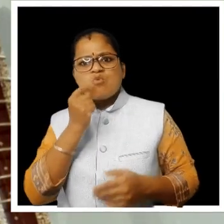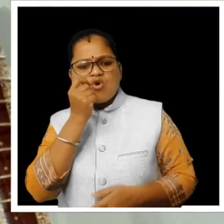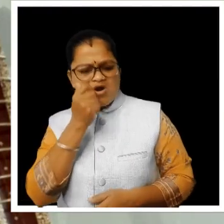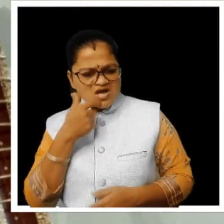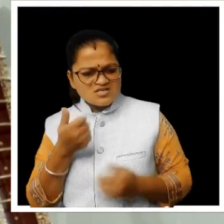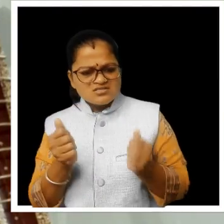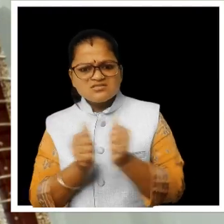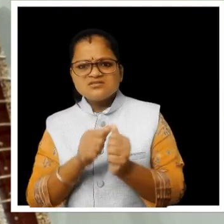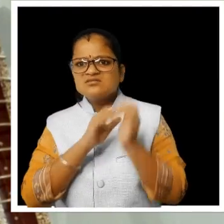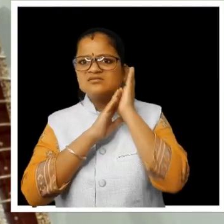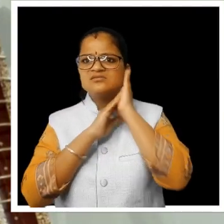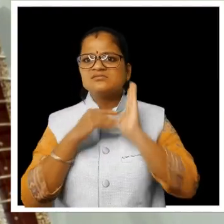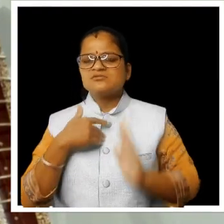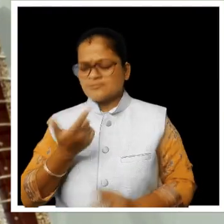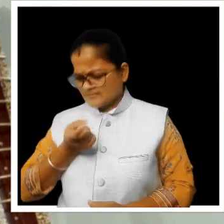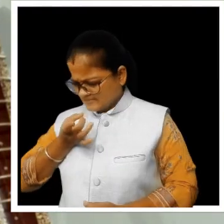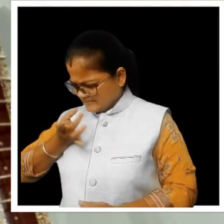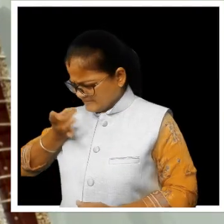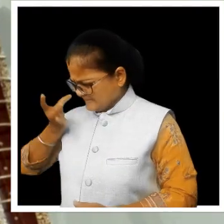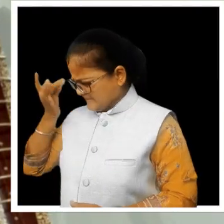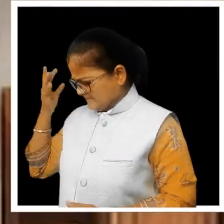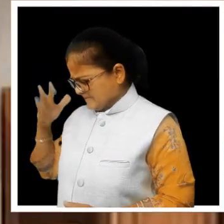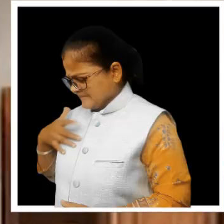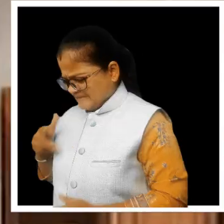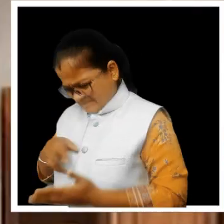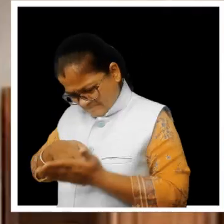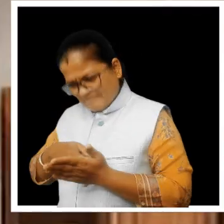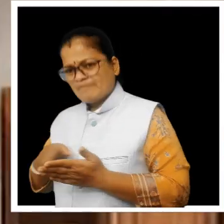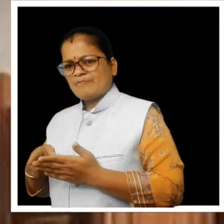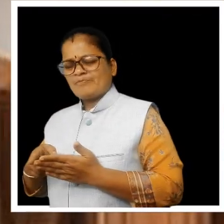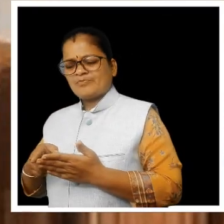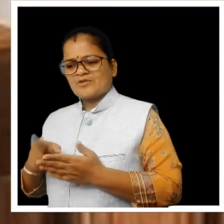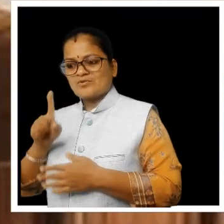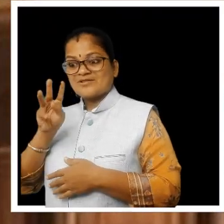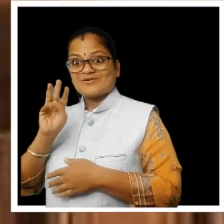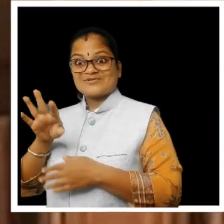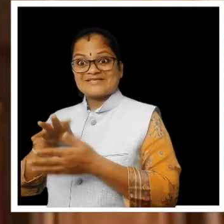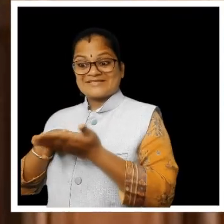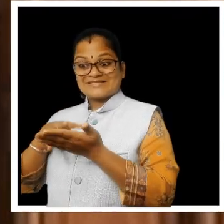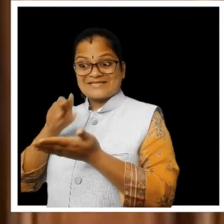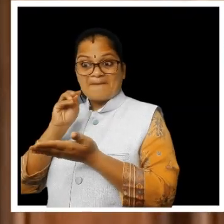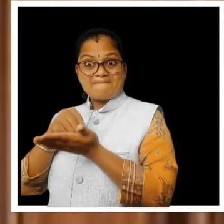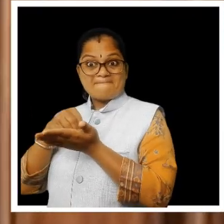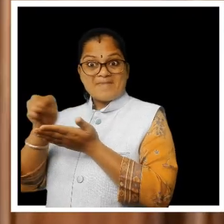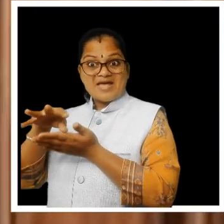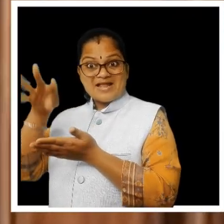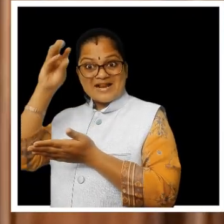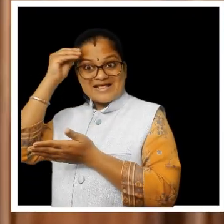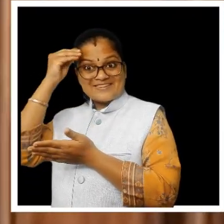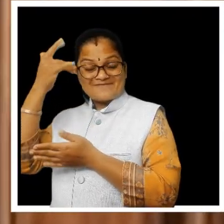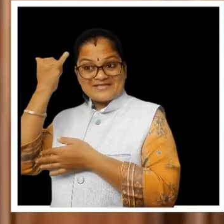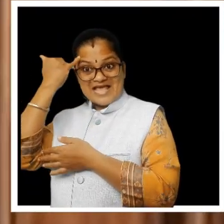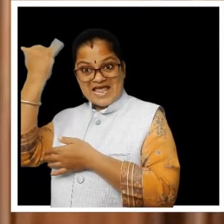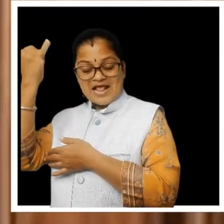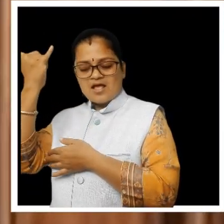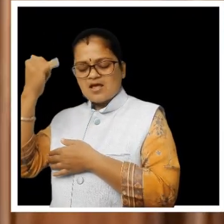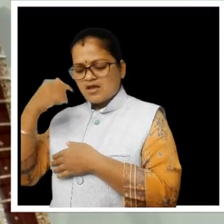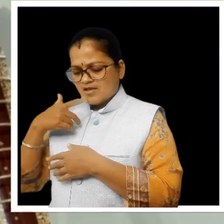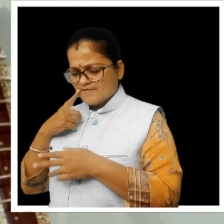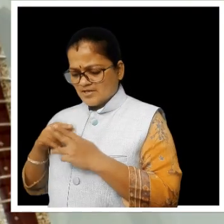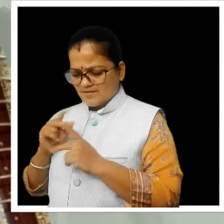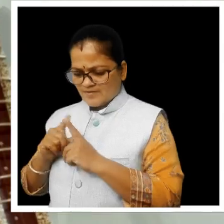ಕೈ ಸಿಕ್ಕಿದ್ದನ್ನ ಹೊಡೆದವಳನ್ನ ಸಾಯಿಸೋಣ ಅಂತ ಹೇಳಿ ಆಚೆ ಬರ್ತಾನೆ. ಇನ್ನೇನು ಹೋಗ್ಬೇಕು, ತಕ್ಷಣ ಅವನಿಗೆ ಈ 1,000 ರೂಪಾಯಿ ಕೊಟ್ಟು ಕಲಿತ ಒಂದು ವಿದ್ಯೆ